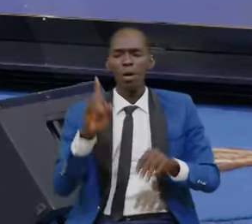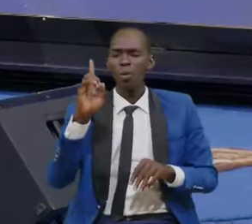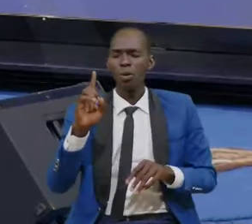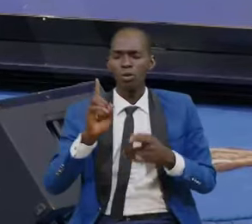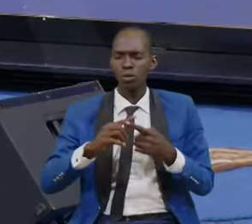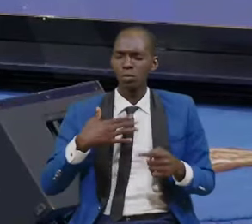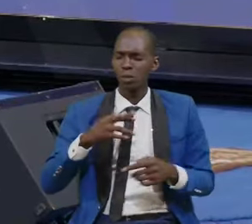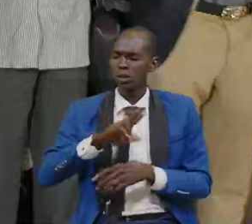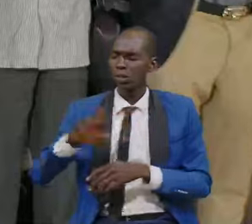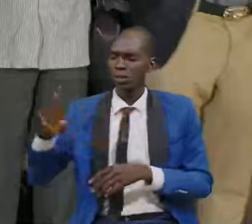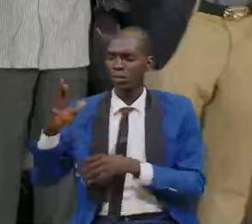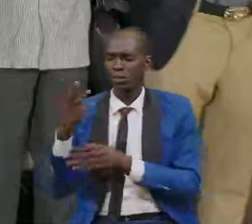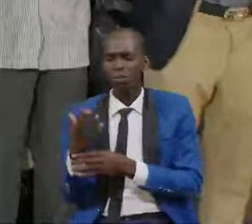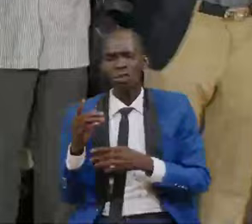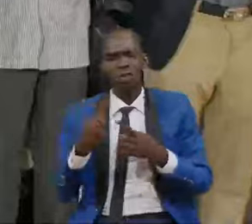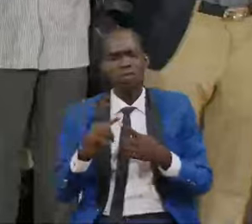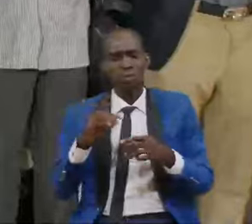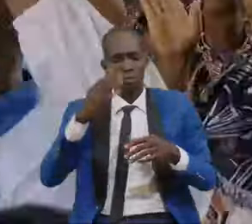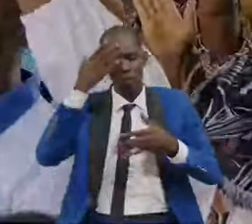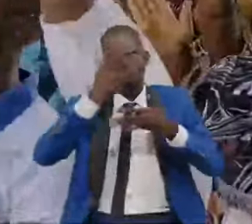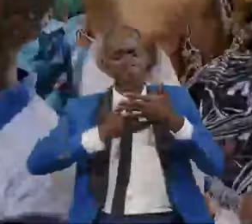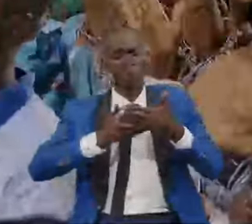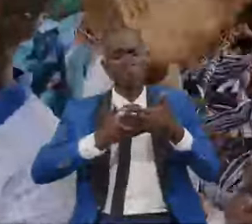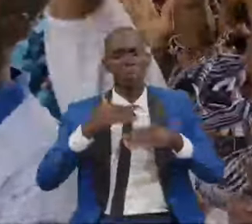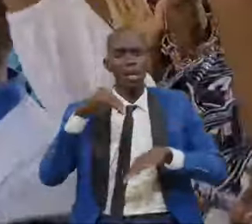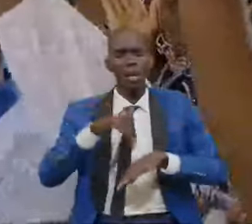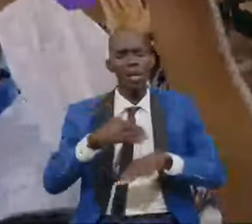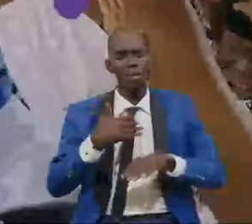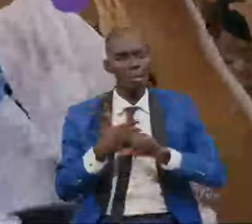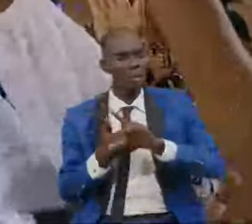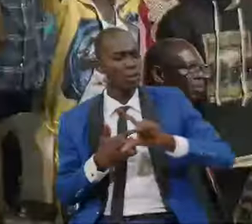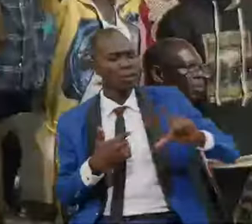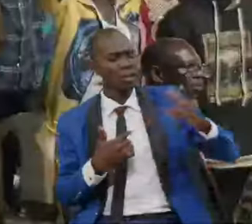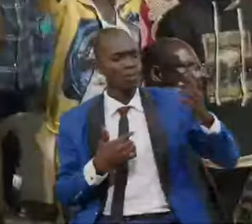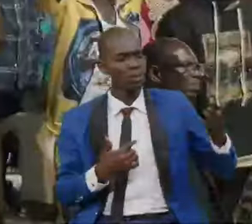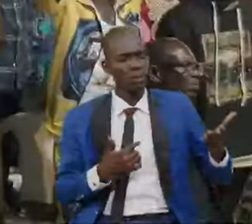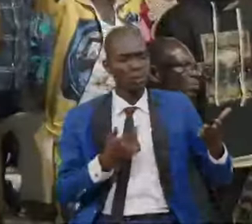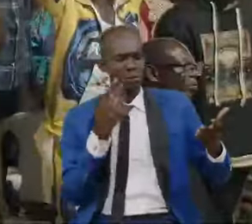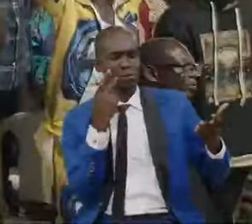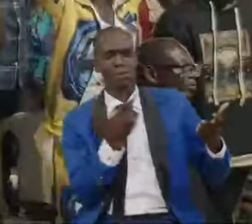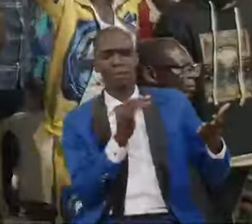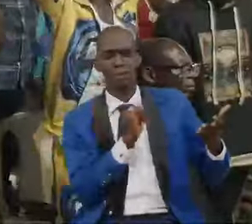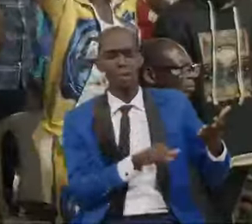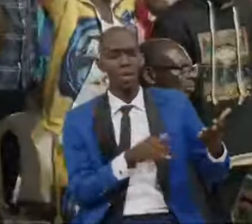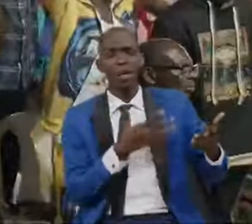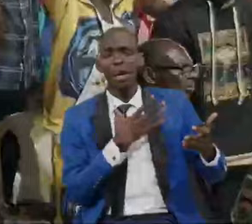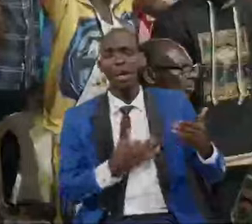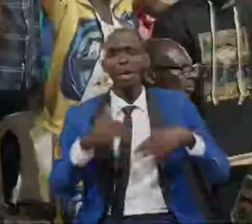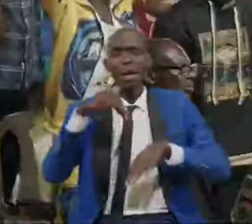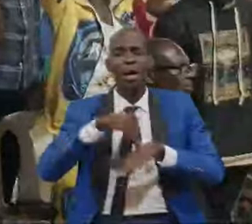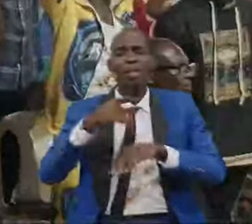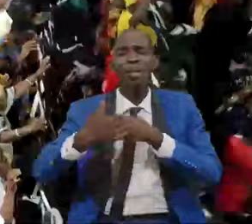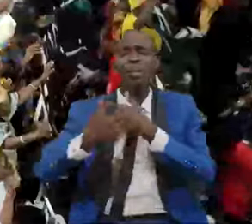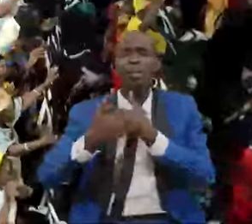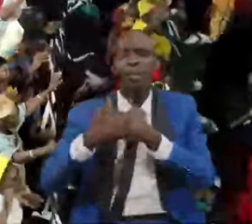ma droite, à devant moi, à ma gauche de l'autre côté. Regardez là, derrière,